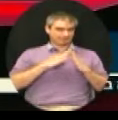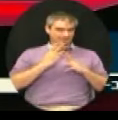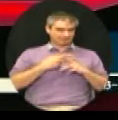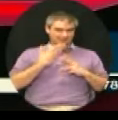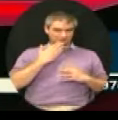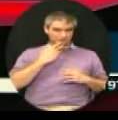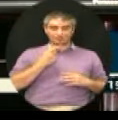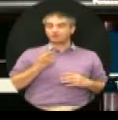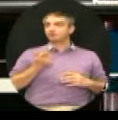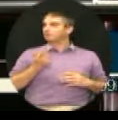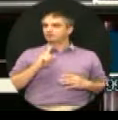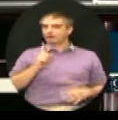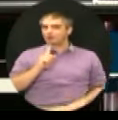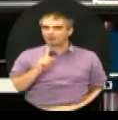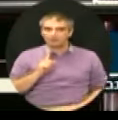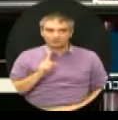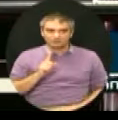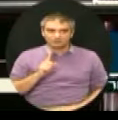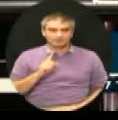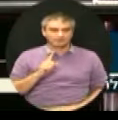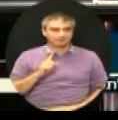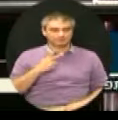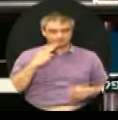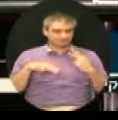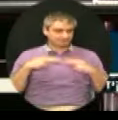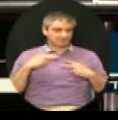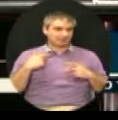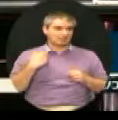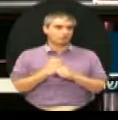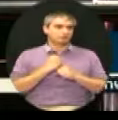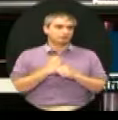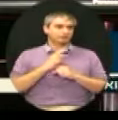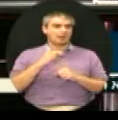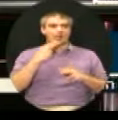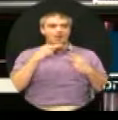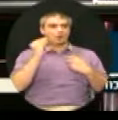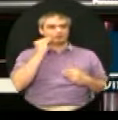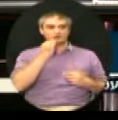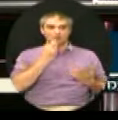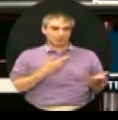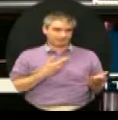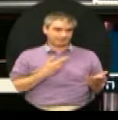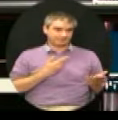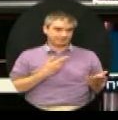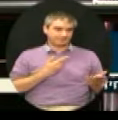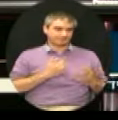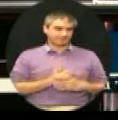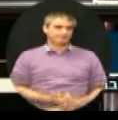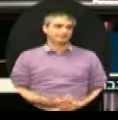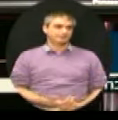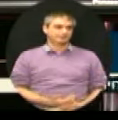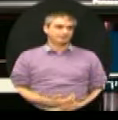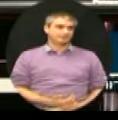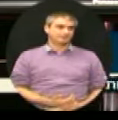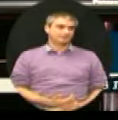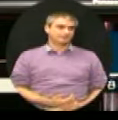קפה ירושלמי? אבל לא. זה במסעדה, אנחנו עושים את זה על ארוחת צהריים. אוקיי. אני